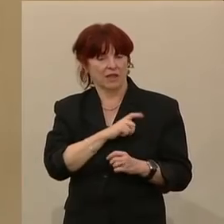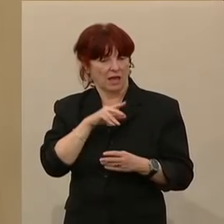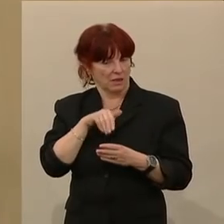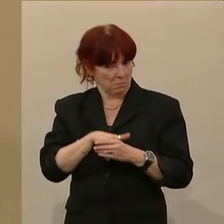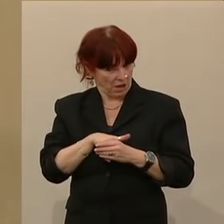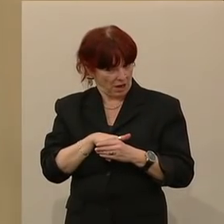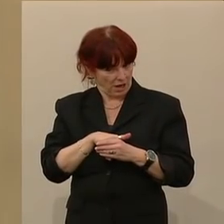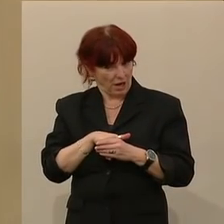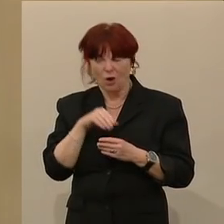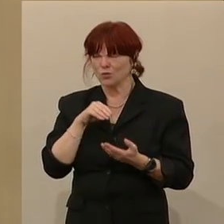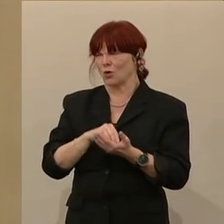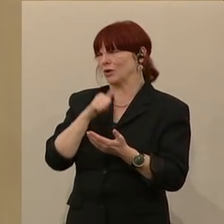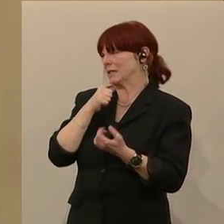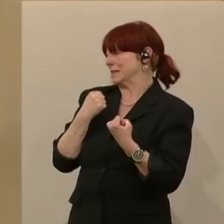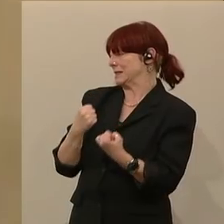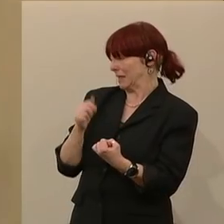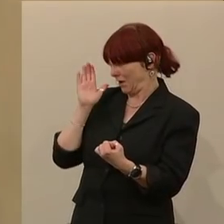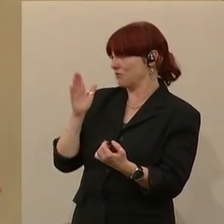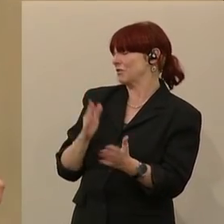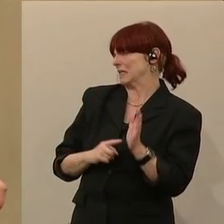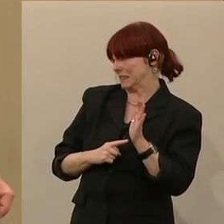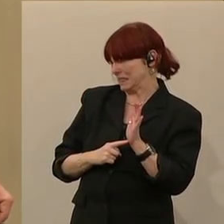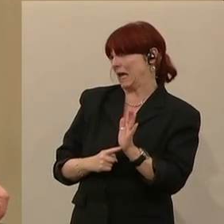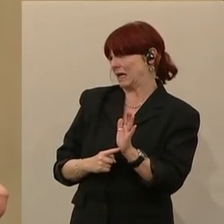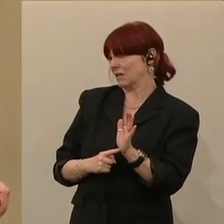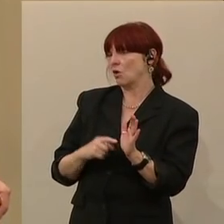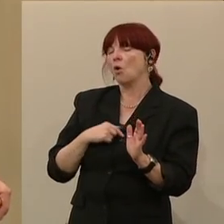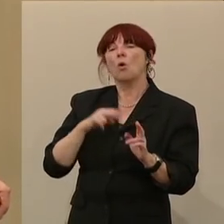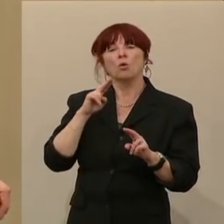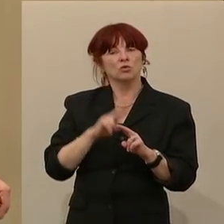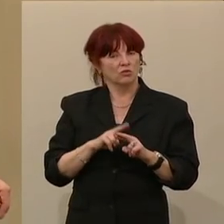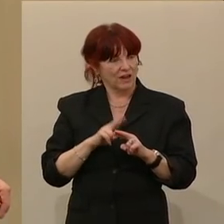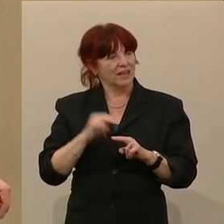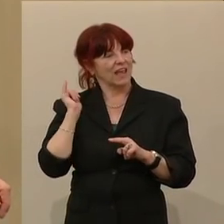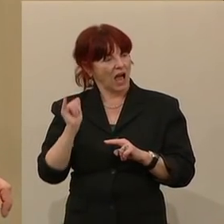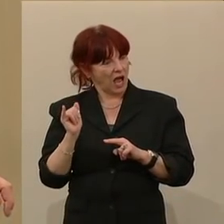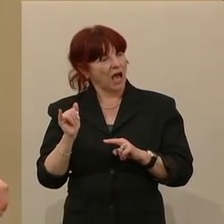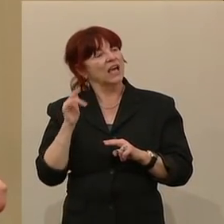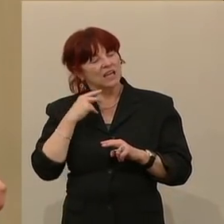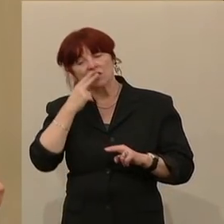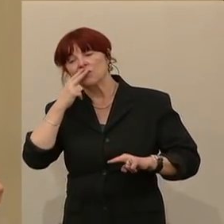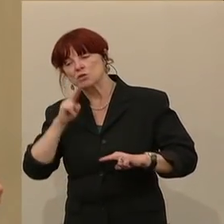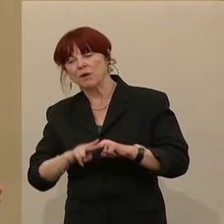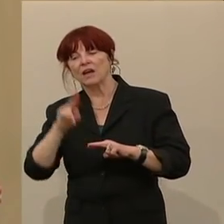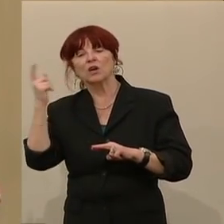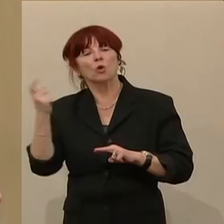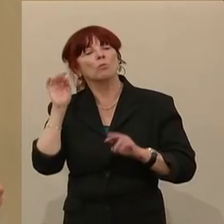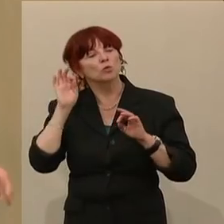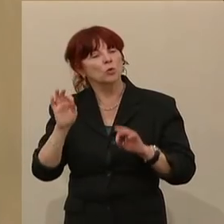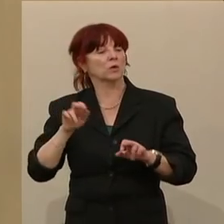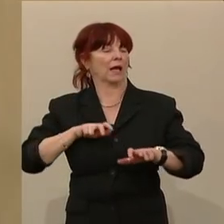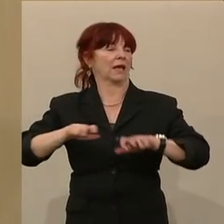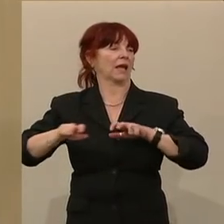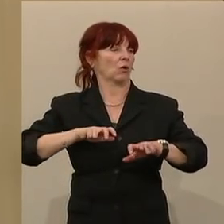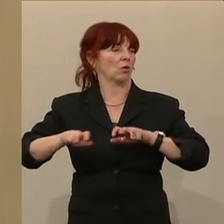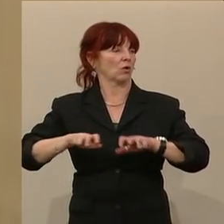jetzt weisen. Und wenn es eine gibt, dann kann ich Ihnen versprechen, dass es eine gute Regierung sein wird. Und es wird vor allem eine gute Regierung sein